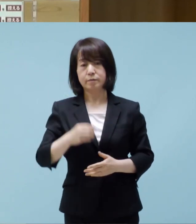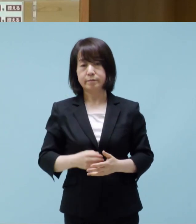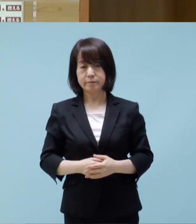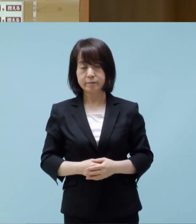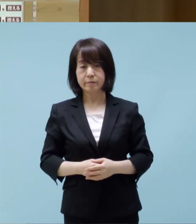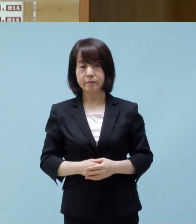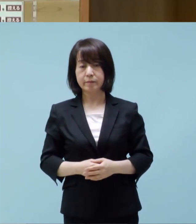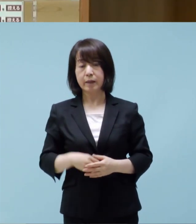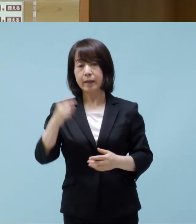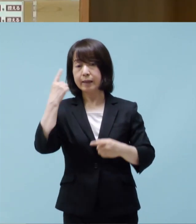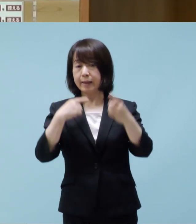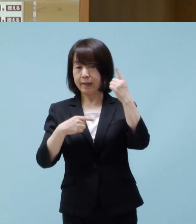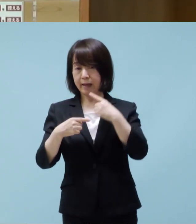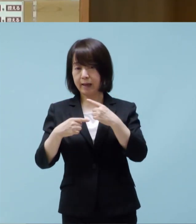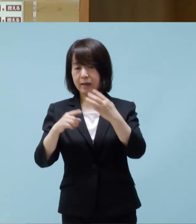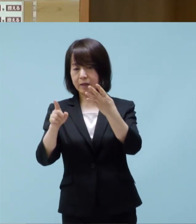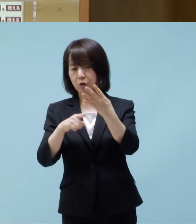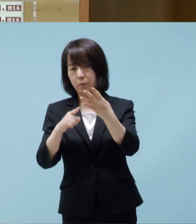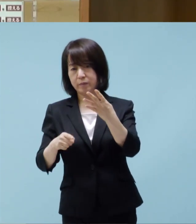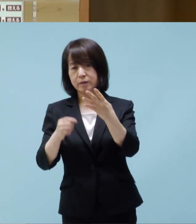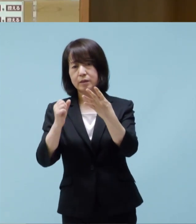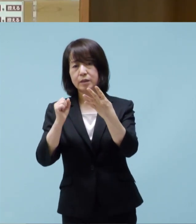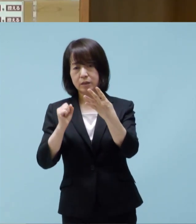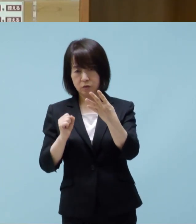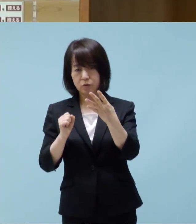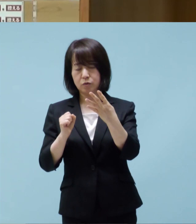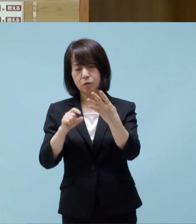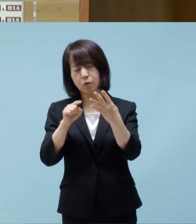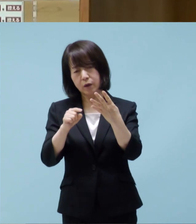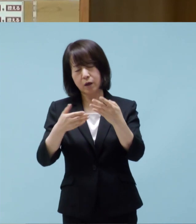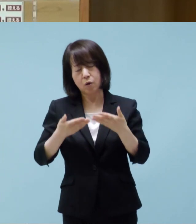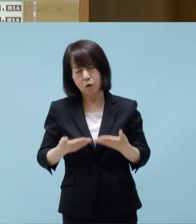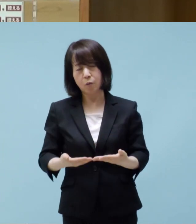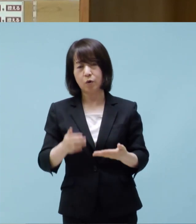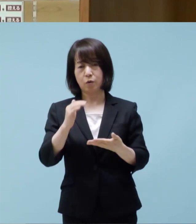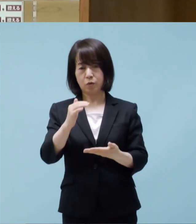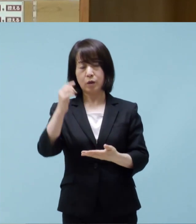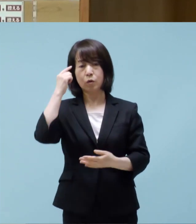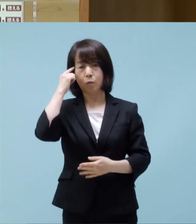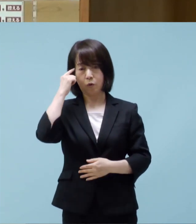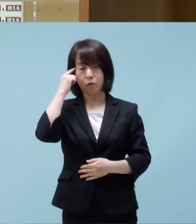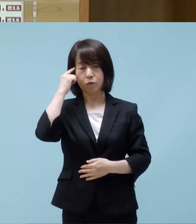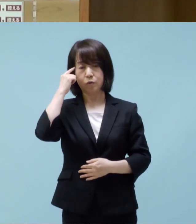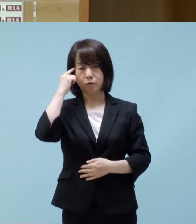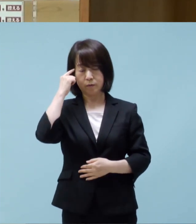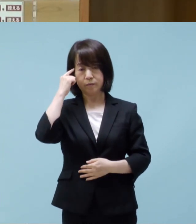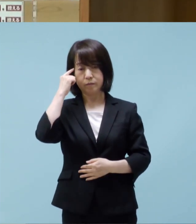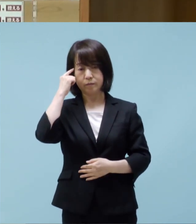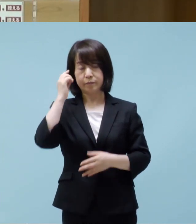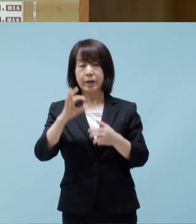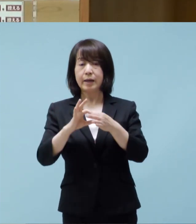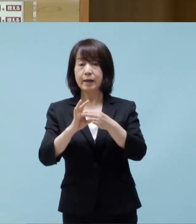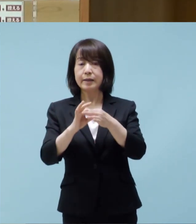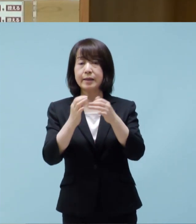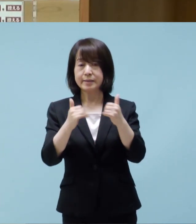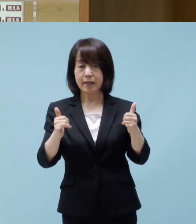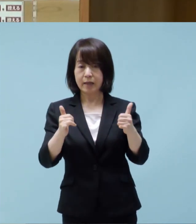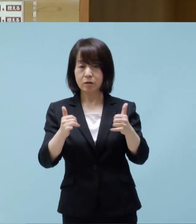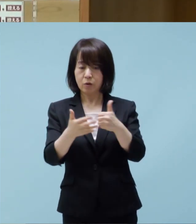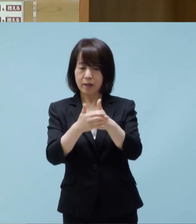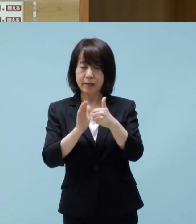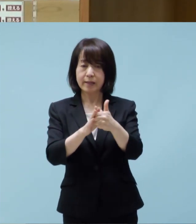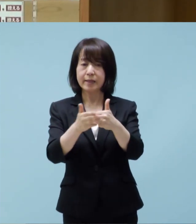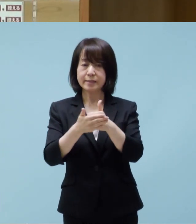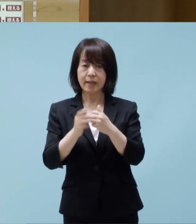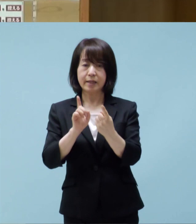変重要なことだと思いますので、しっかりと関係者とも連携してですね、対応していきたいと